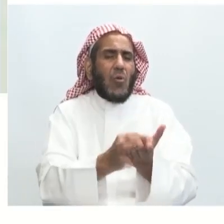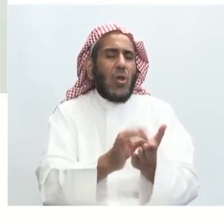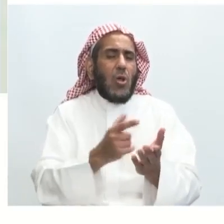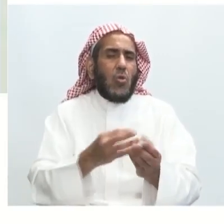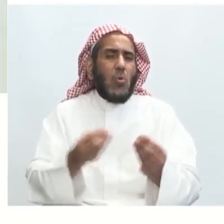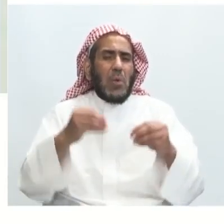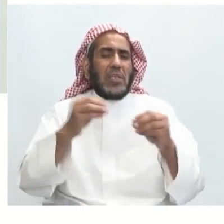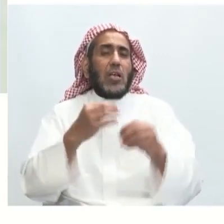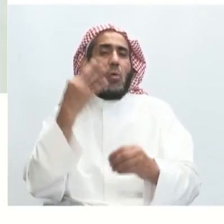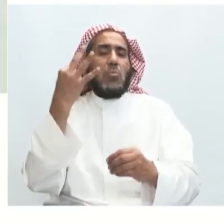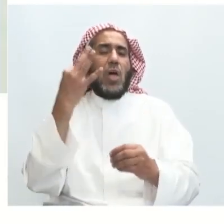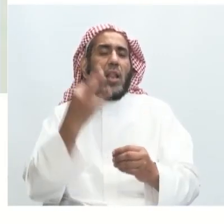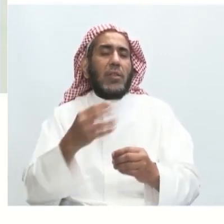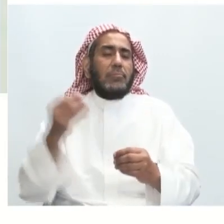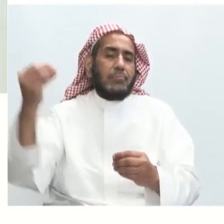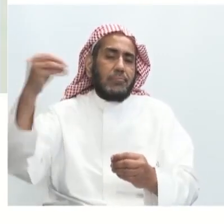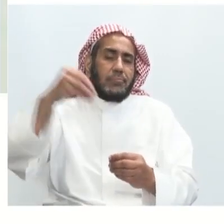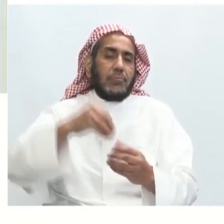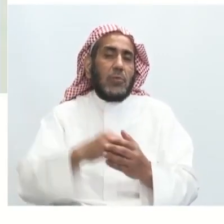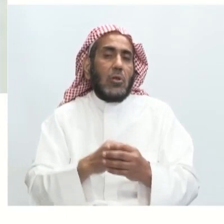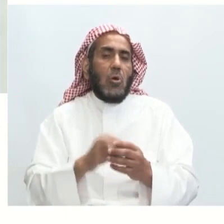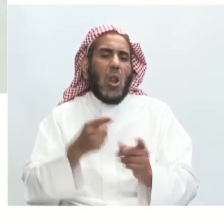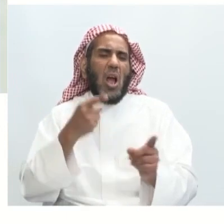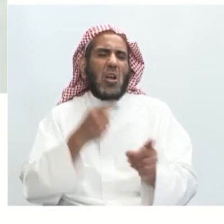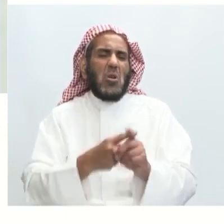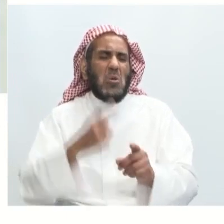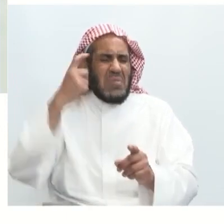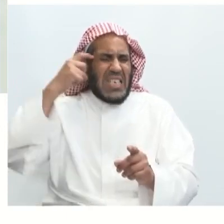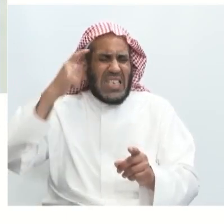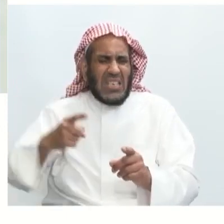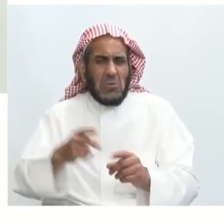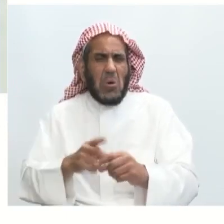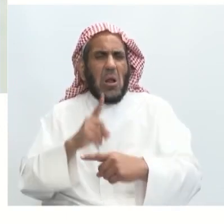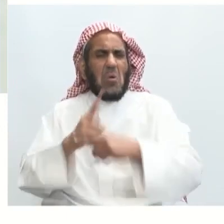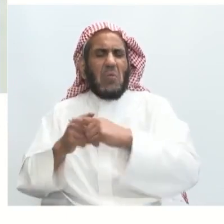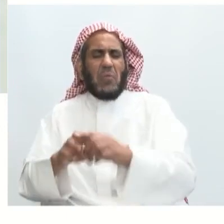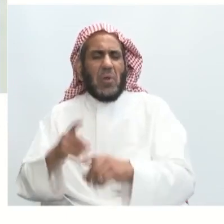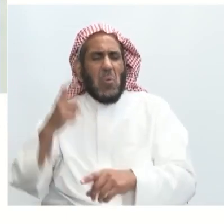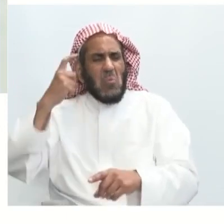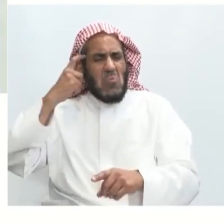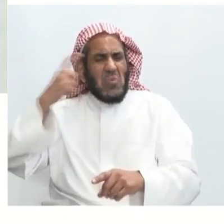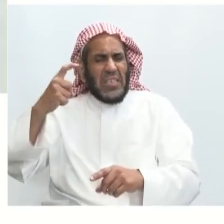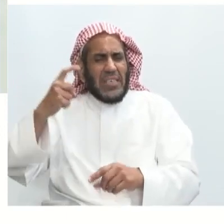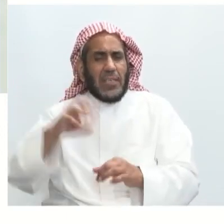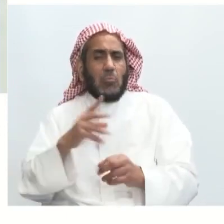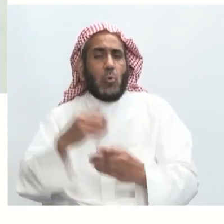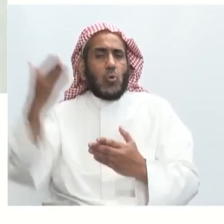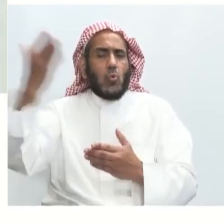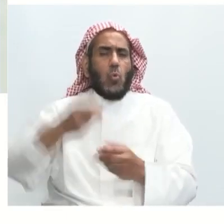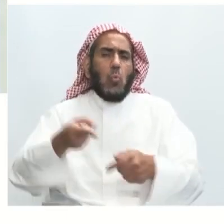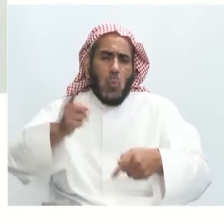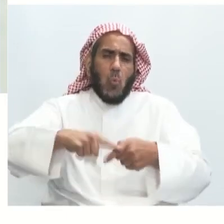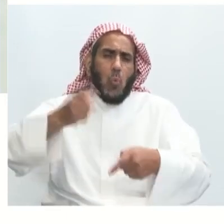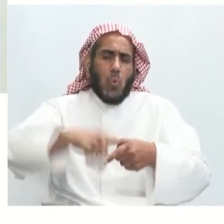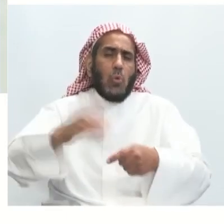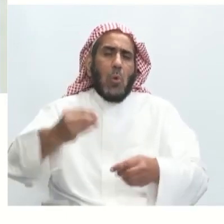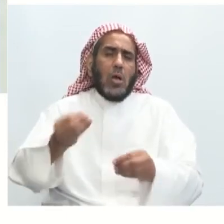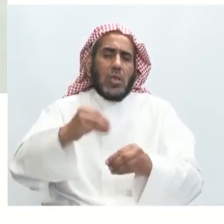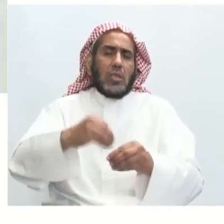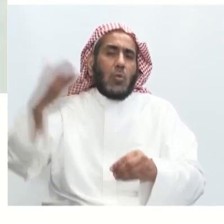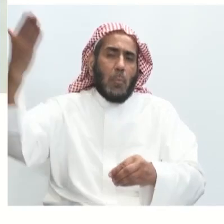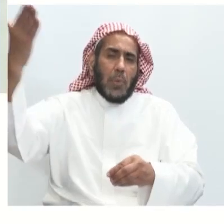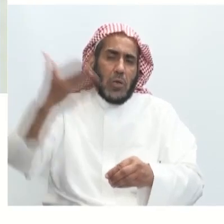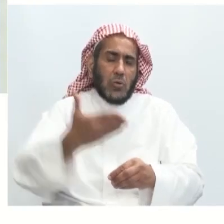رسولين ثم زادهم ثالثا ثم زادهم ثالثا ولكنهم اصروا على الكفر والعناد معنى ان ارسل الله سبحانه وتعالى لهم رسول ثم رسول اخر ثم زادهم